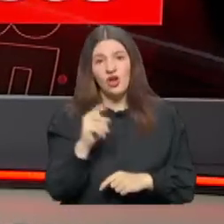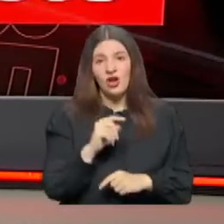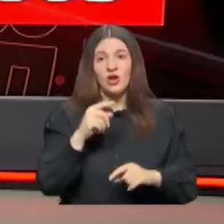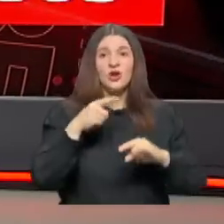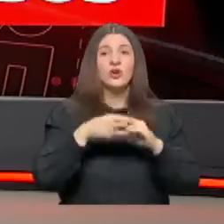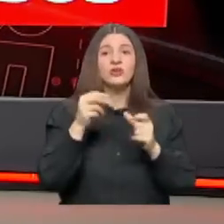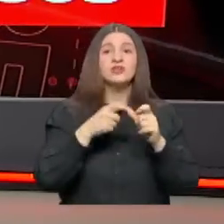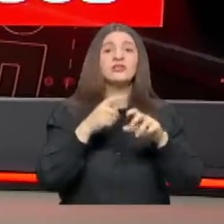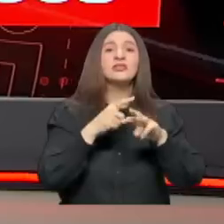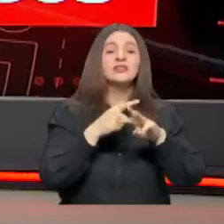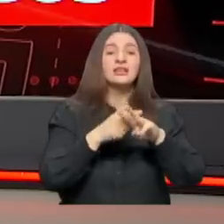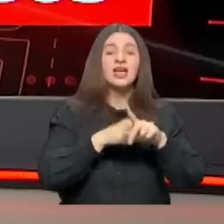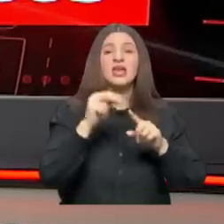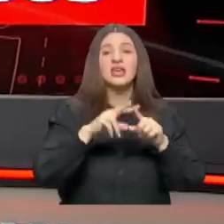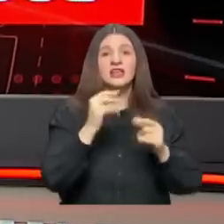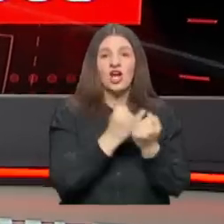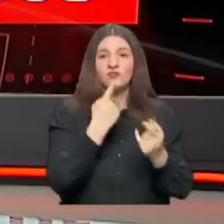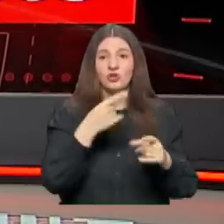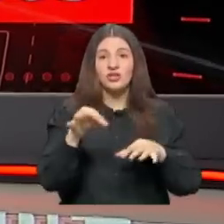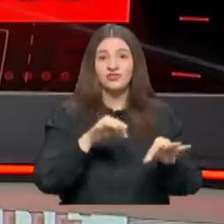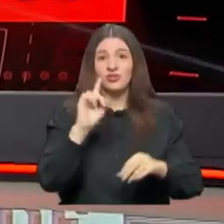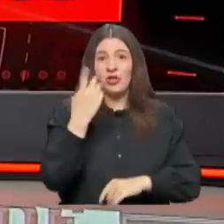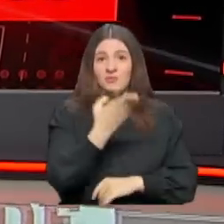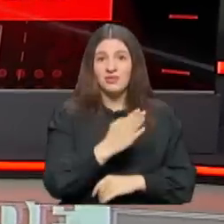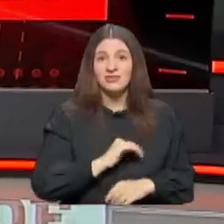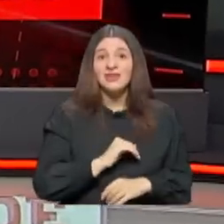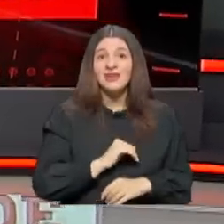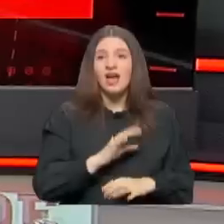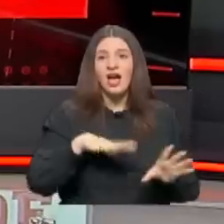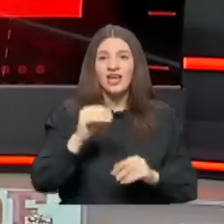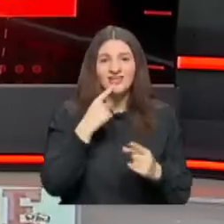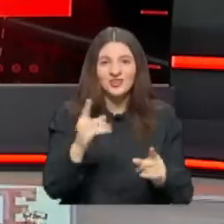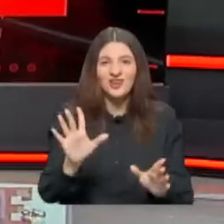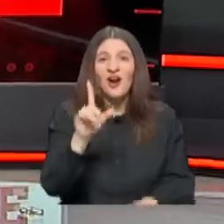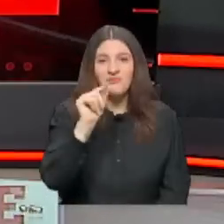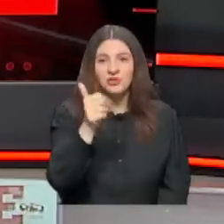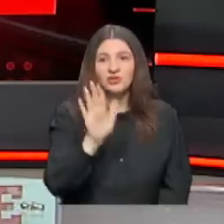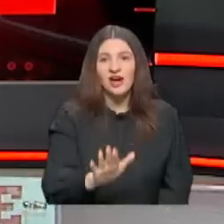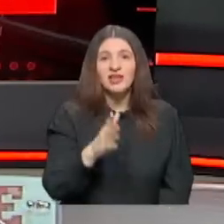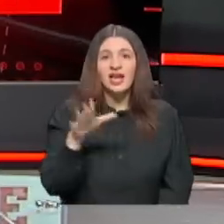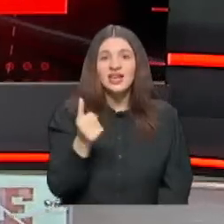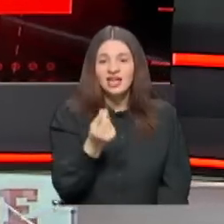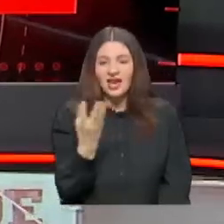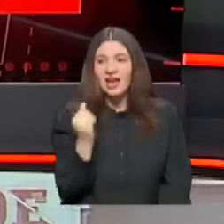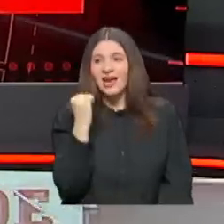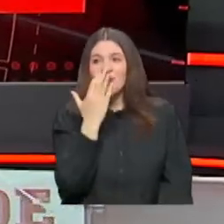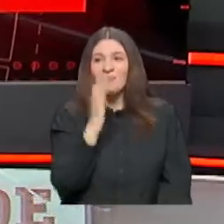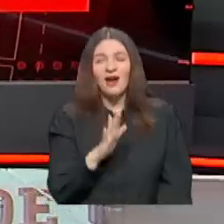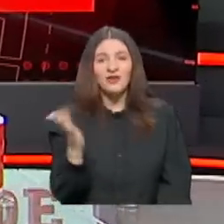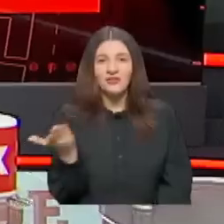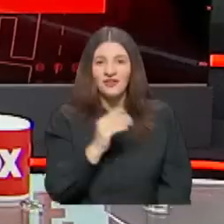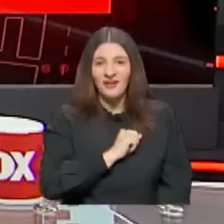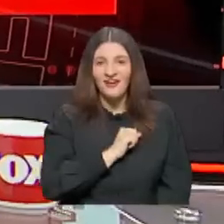Hüseyin kardeşim söylüyor yukarıdan, rejiden, yönetmen. Herkes söylüyor. 11 gün herkes sayıyor.